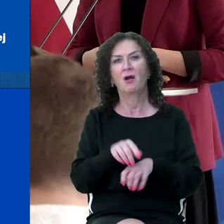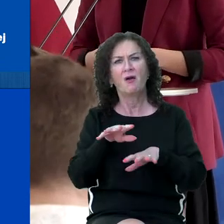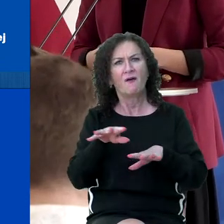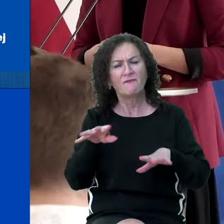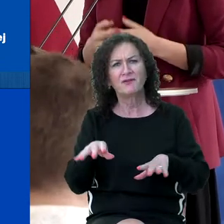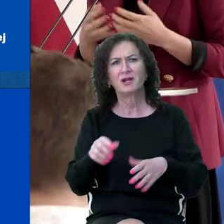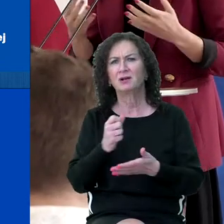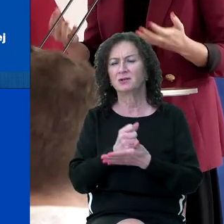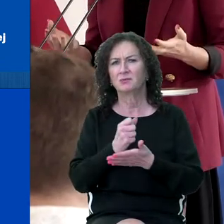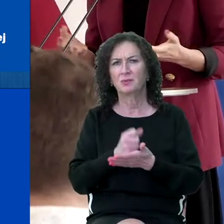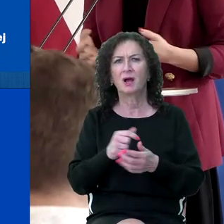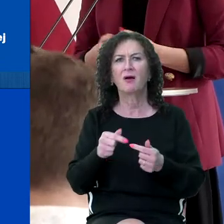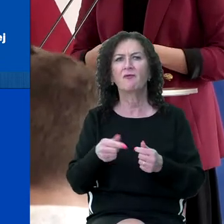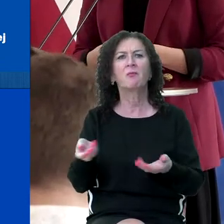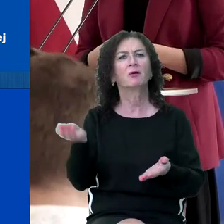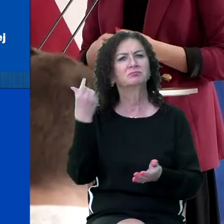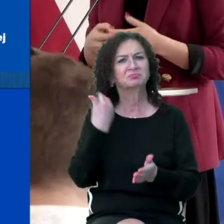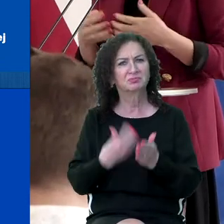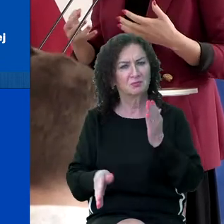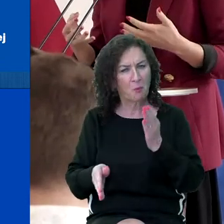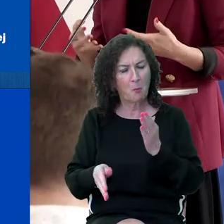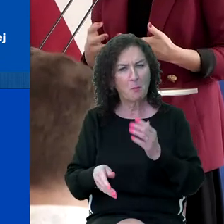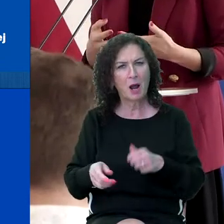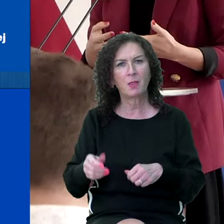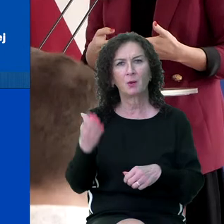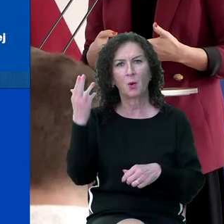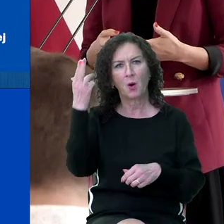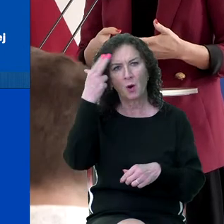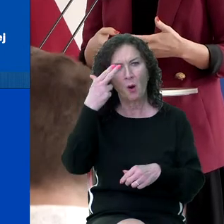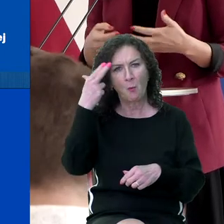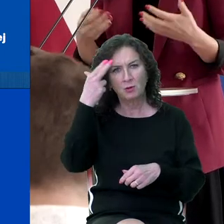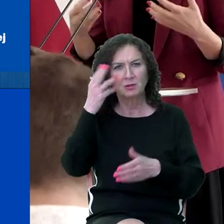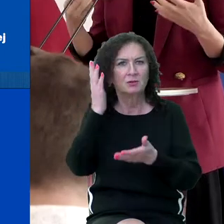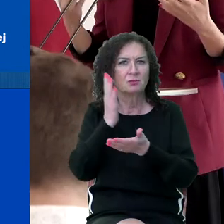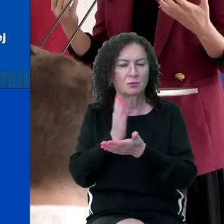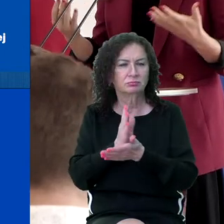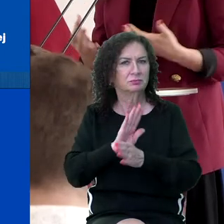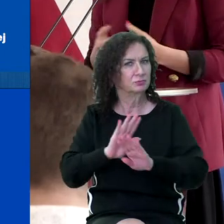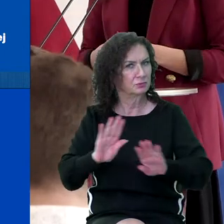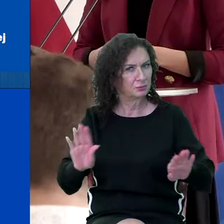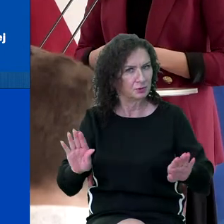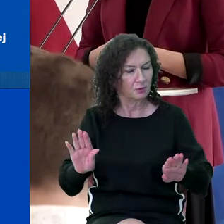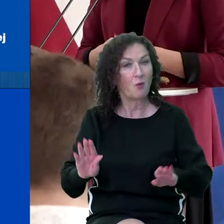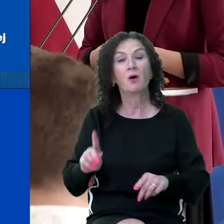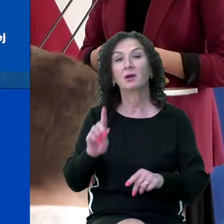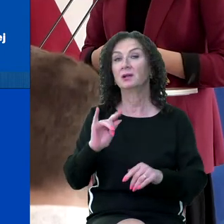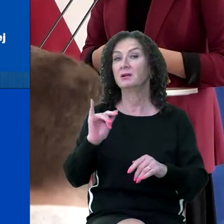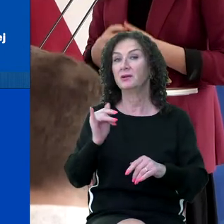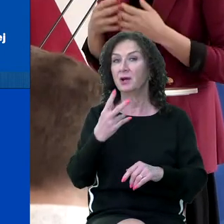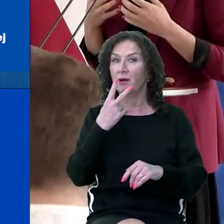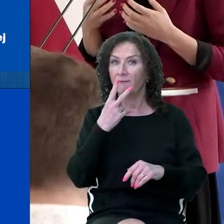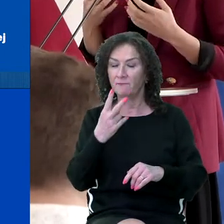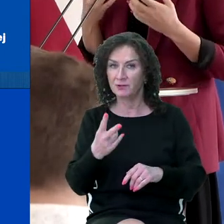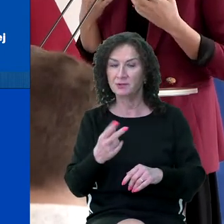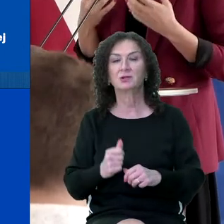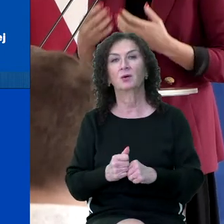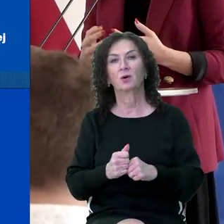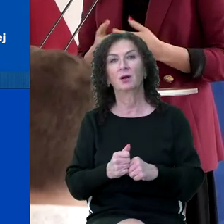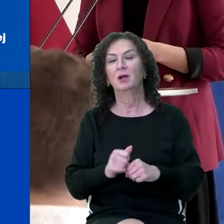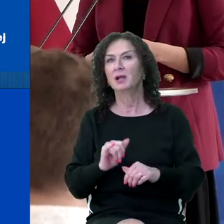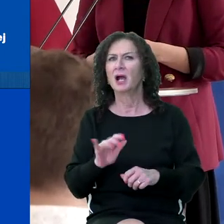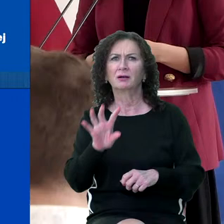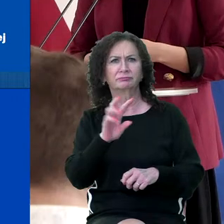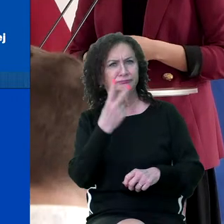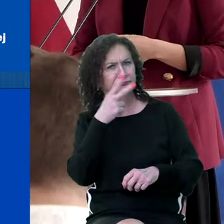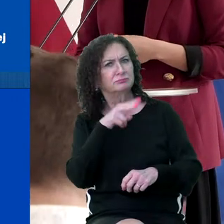komunizmu nastąpiło. Wiele wyzwań, które także dotyczą tego, jak postrzegani są urzędnicy, jaka jest ich ogromna